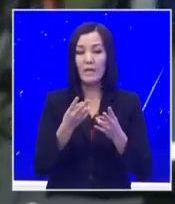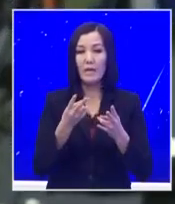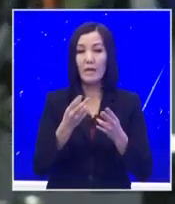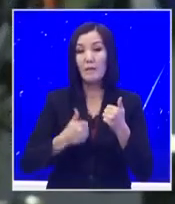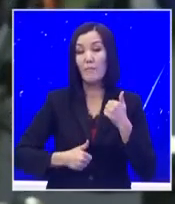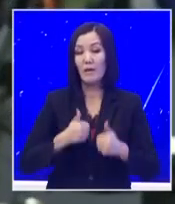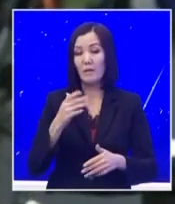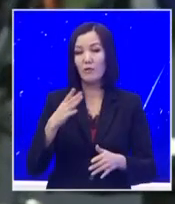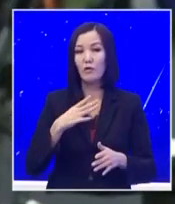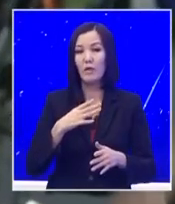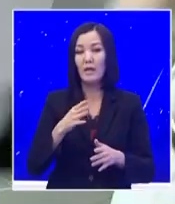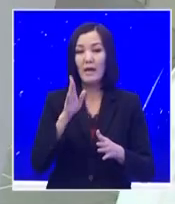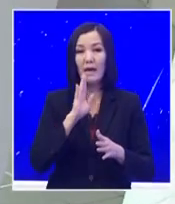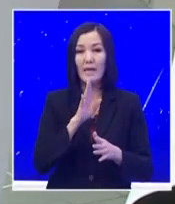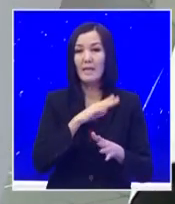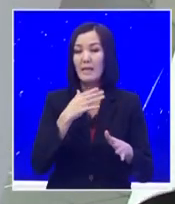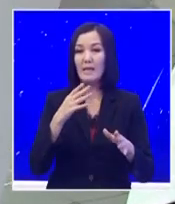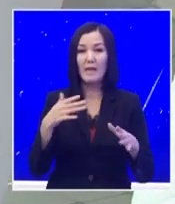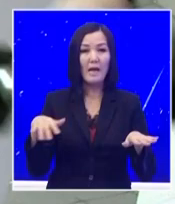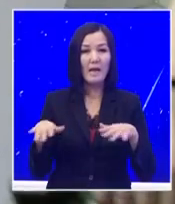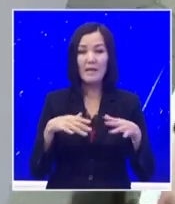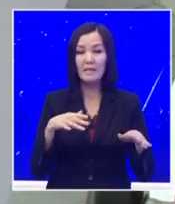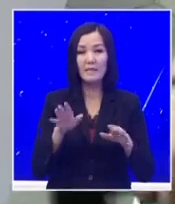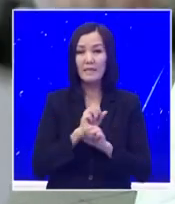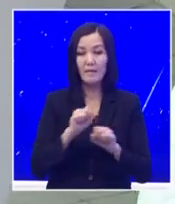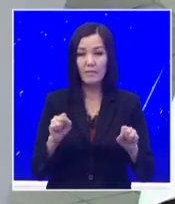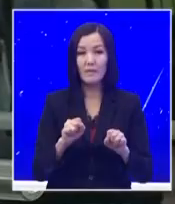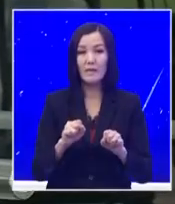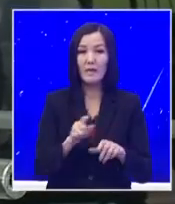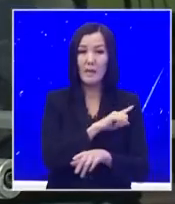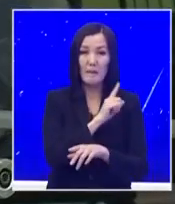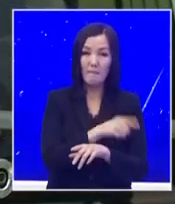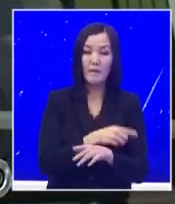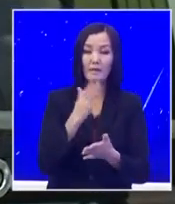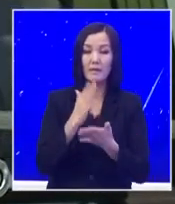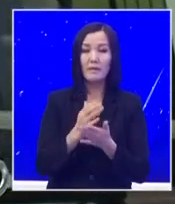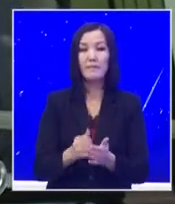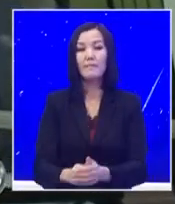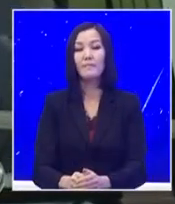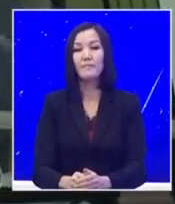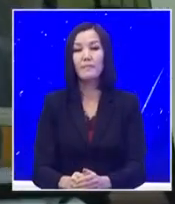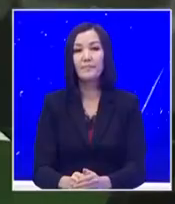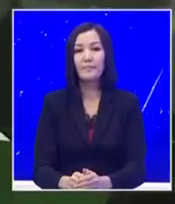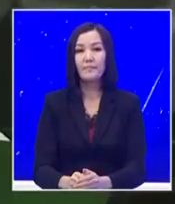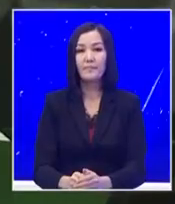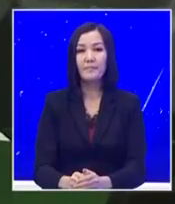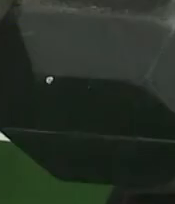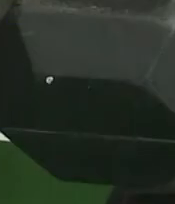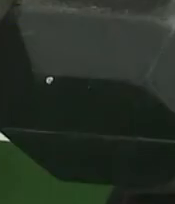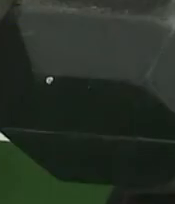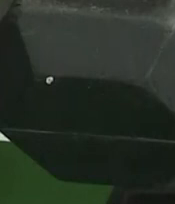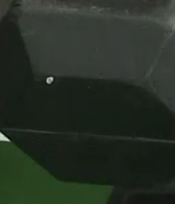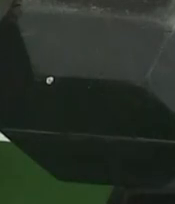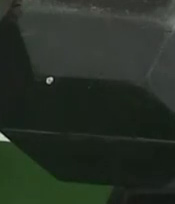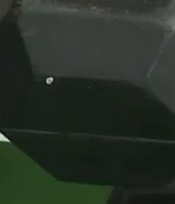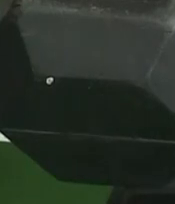мақтан тұтады. Әйелдерді әлсіз санаудың қажеті жоқ. Бастысы ерік жігердің мықтылығы дейді ол. Айзада Оразалы, Жайық Құрманбаев,